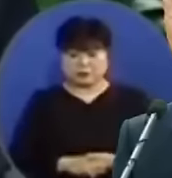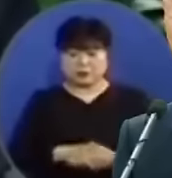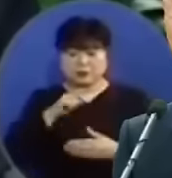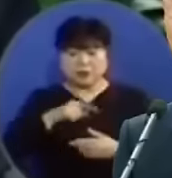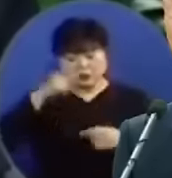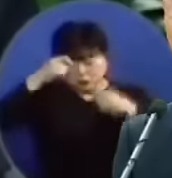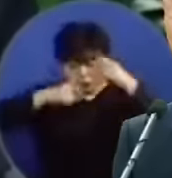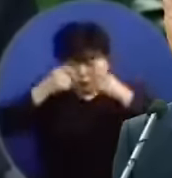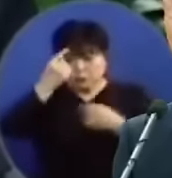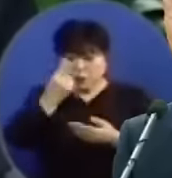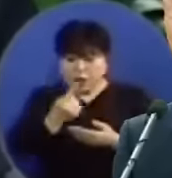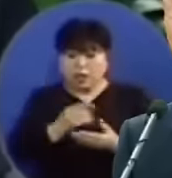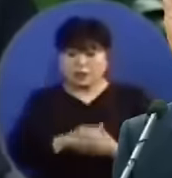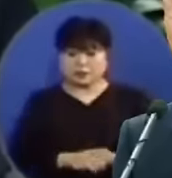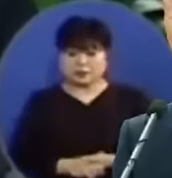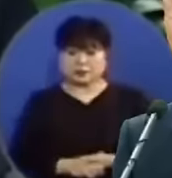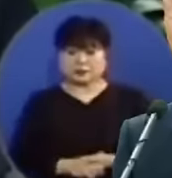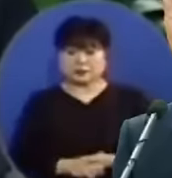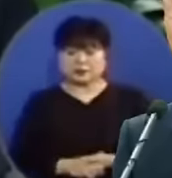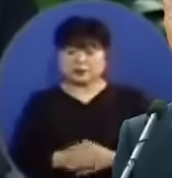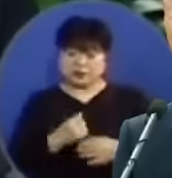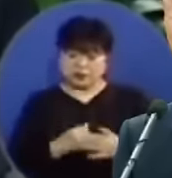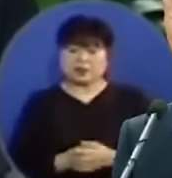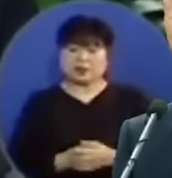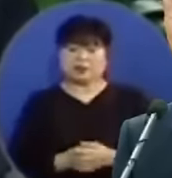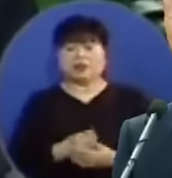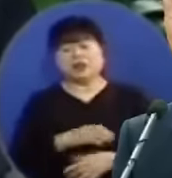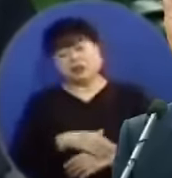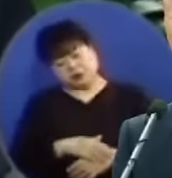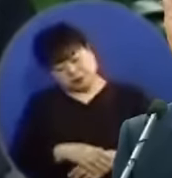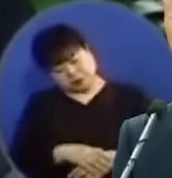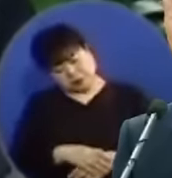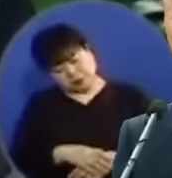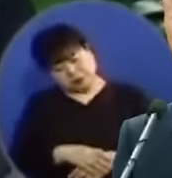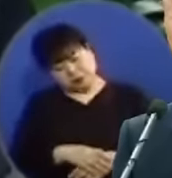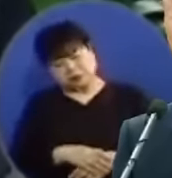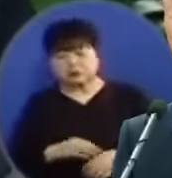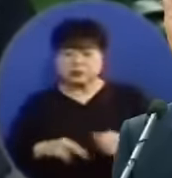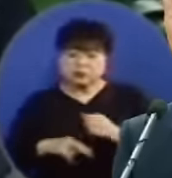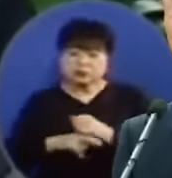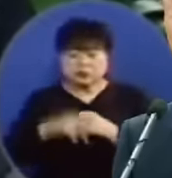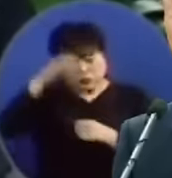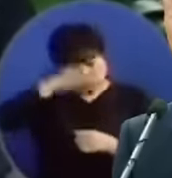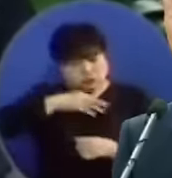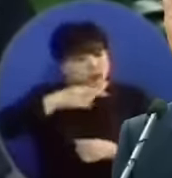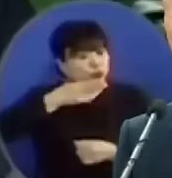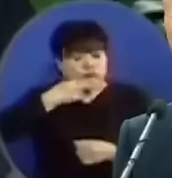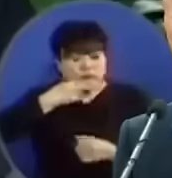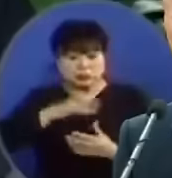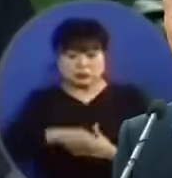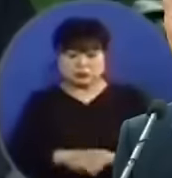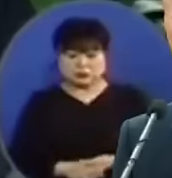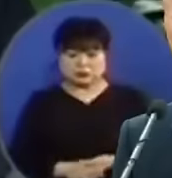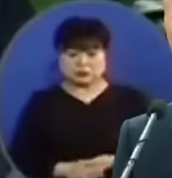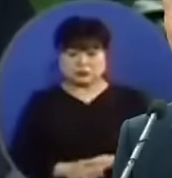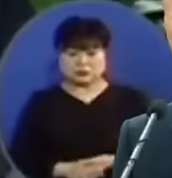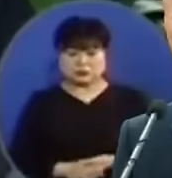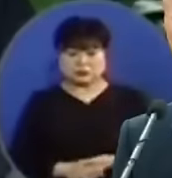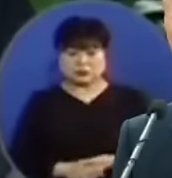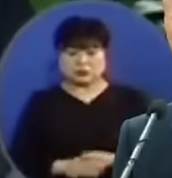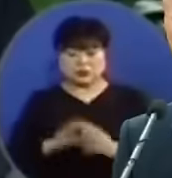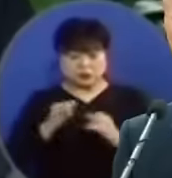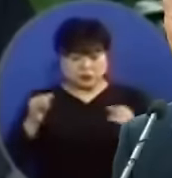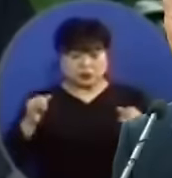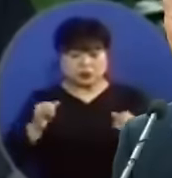마음이 슬퍼집니다. 그러게 되면 맥이 빠지고 아무 일도 효과가 나지 않습니다. 그러나